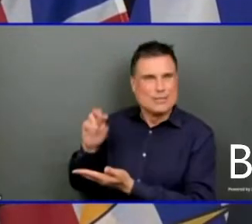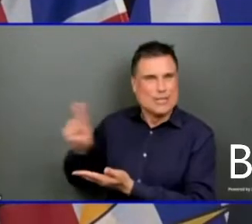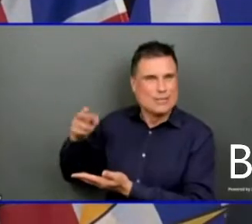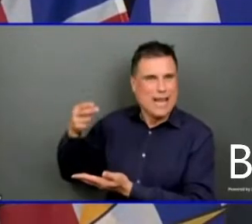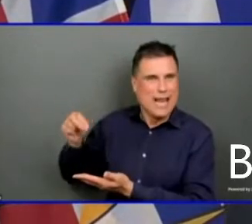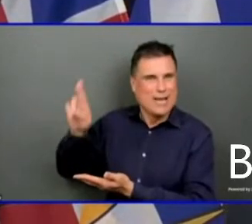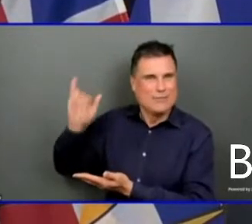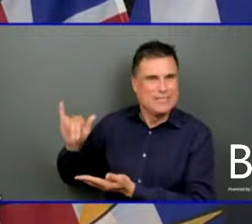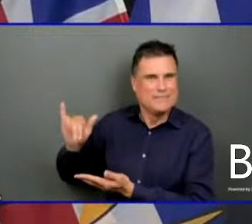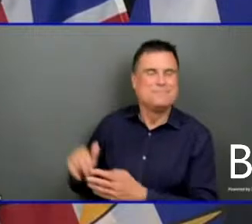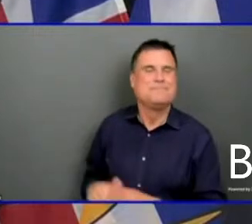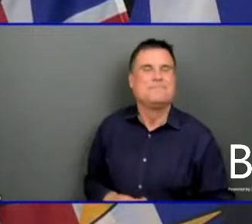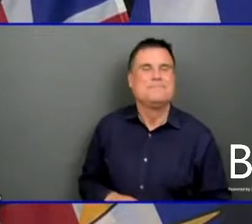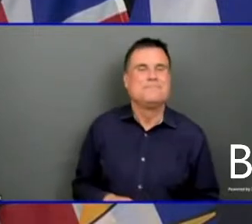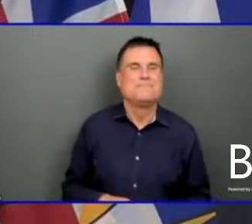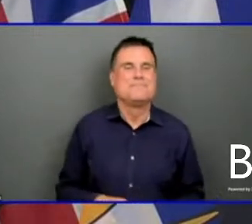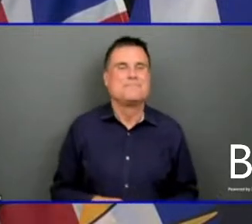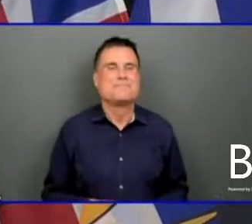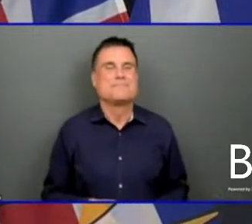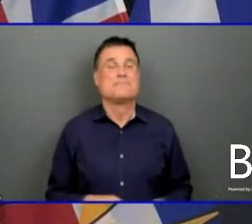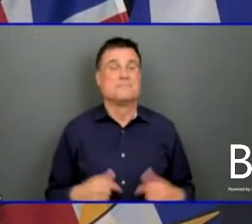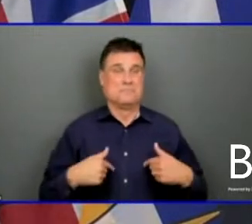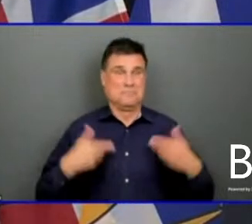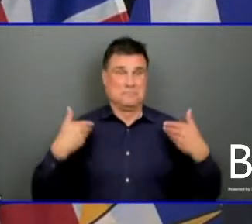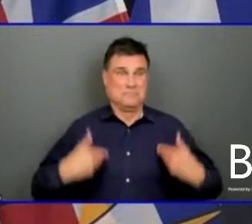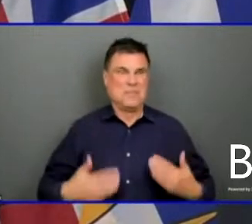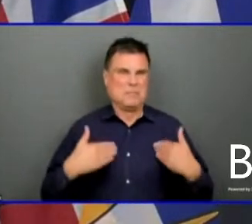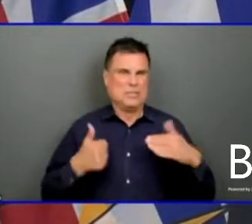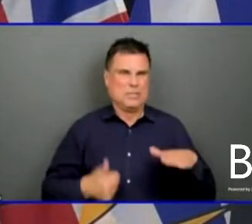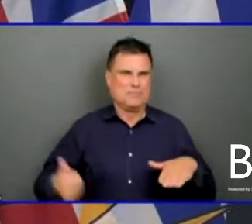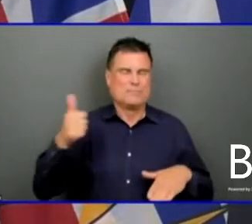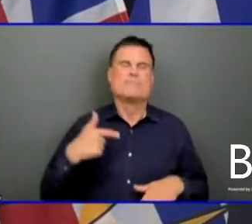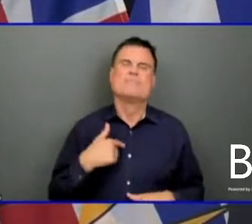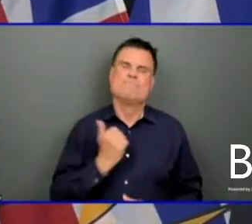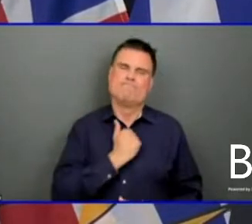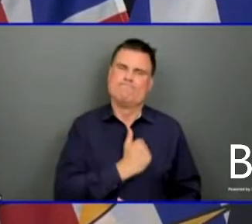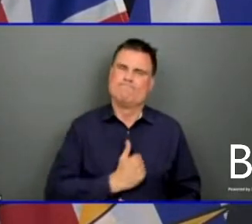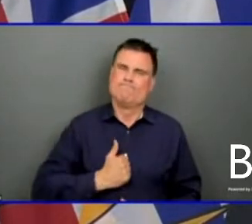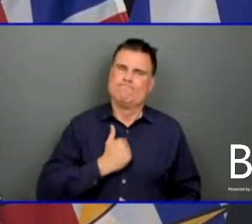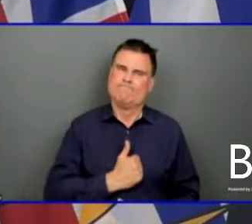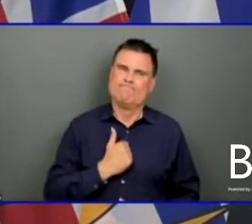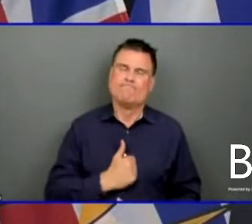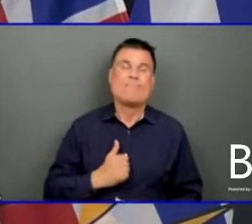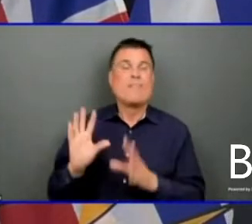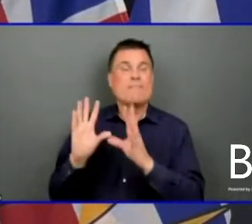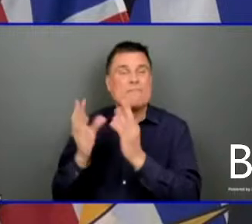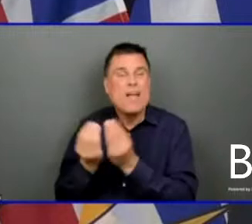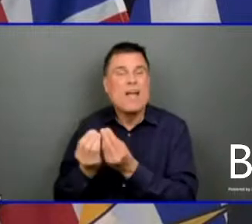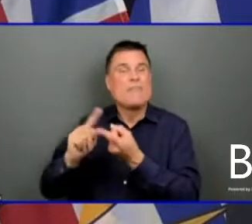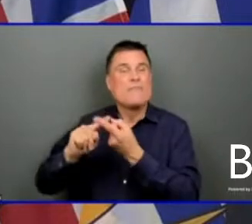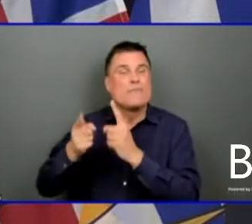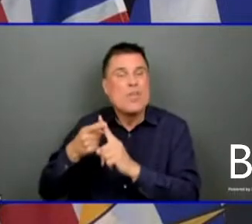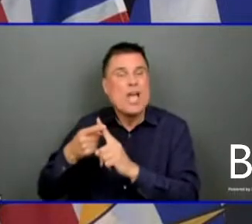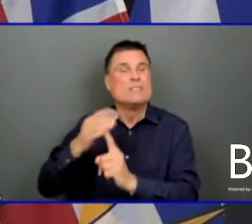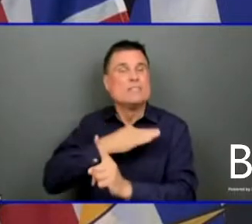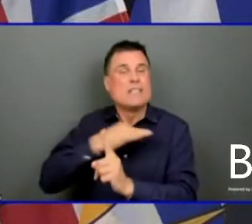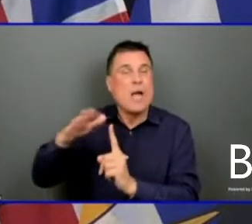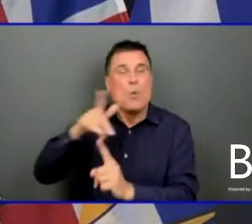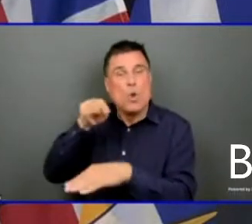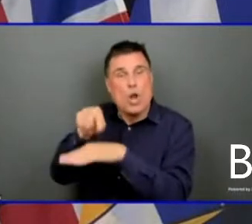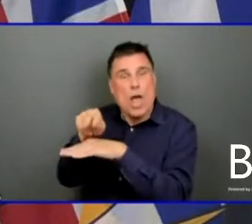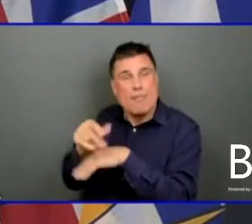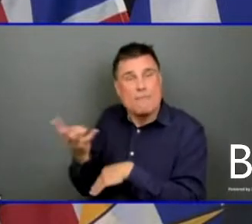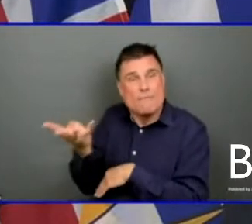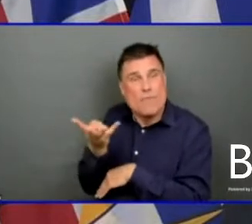他干巴巴的这个，所以呢Dr. Bonnie Henry 这个中学的语文一定很好很